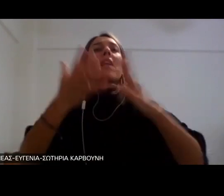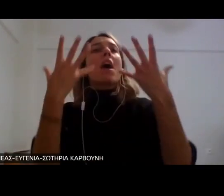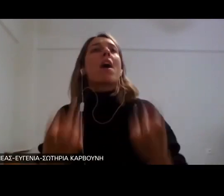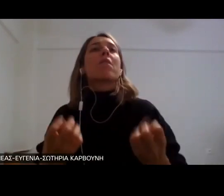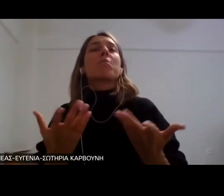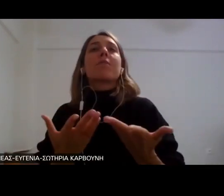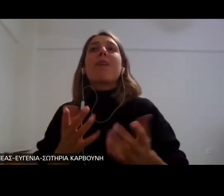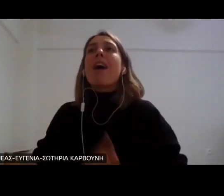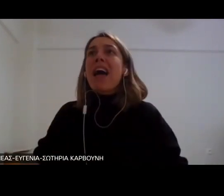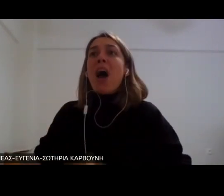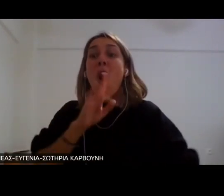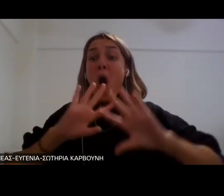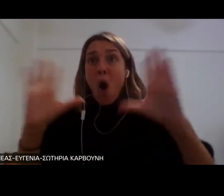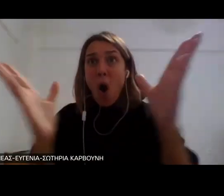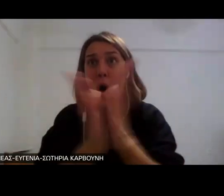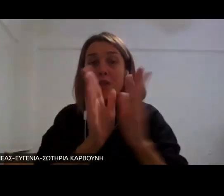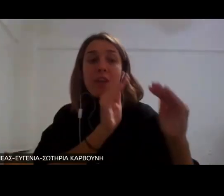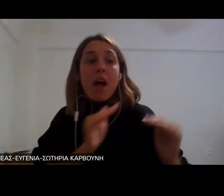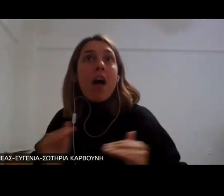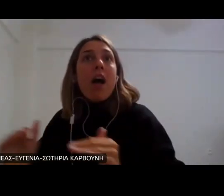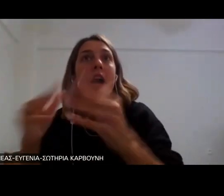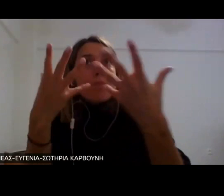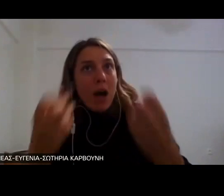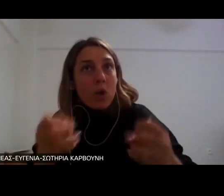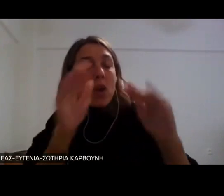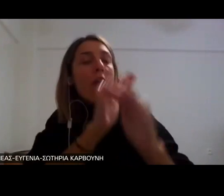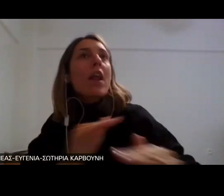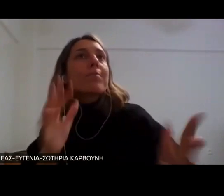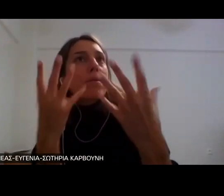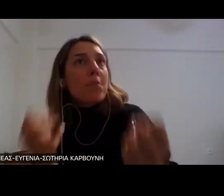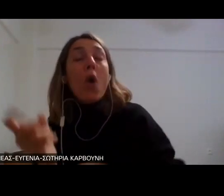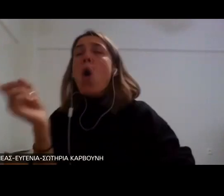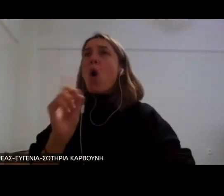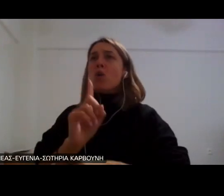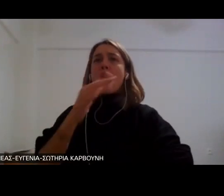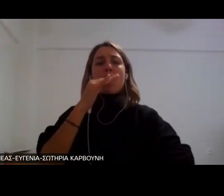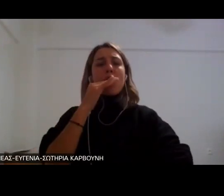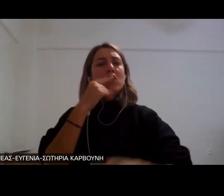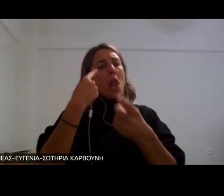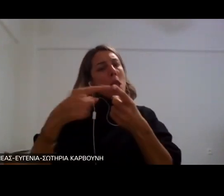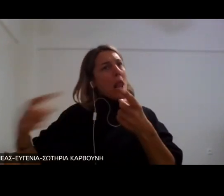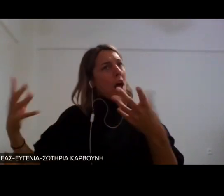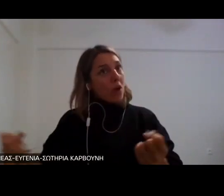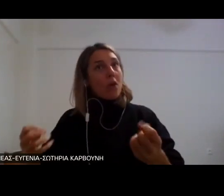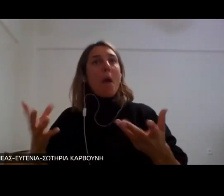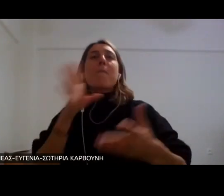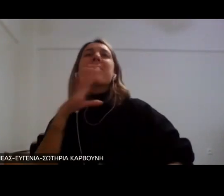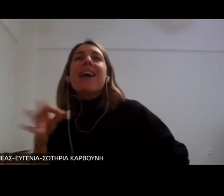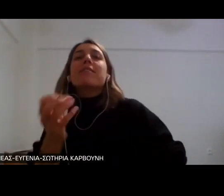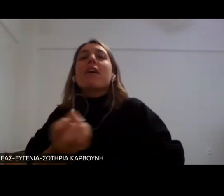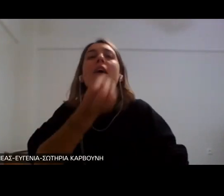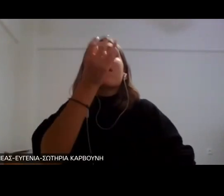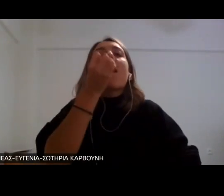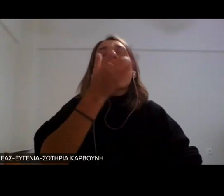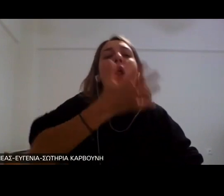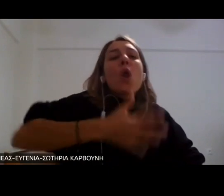δεν συνεπάρχουν αρμονικά. Έτσι, όπως και οι ποικιλότητες στη γλώσσα. Δεν είναι ένας κήπος με πολλά λουλούδια τα οποία τα